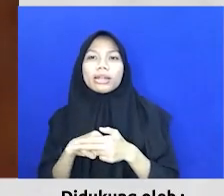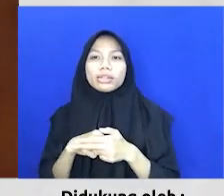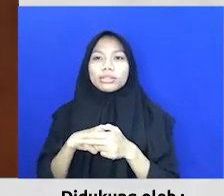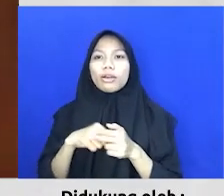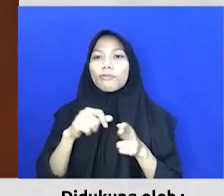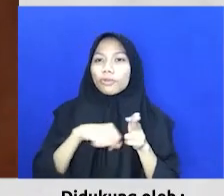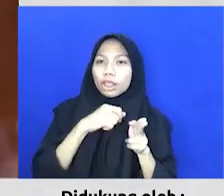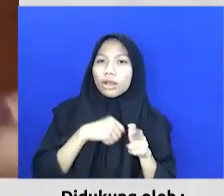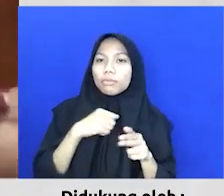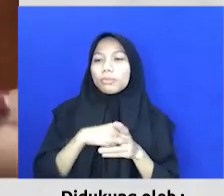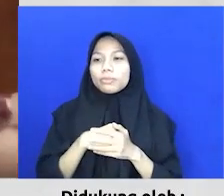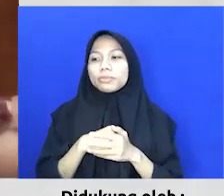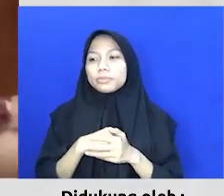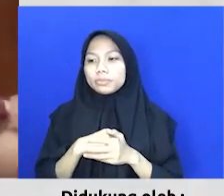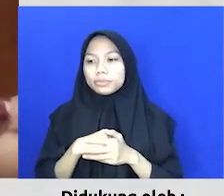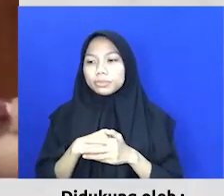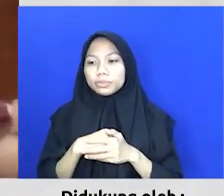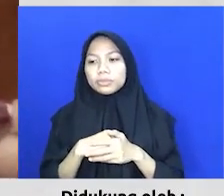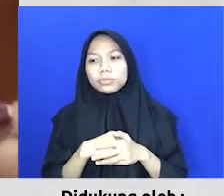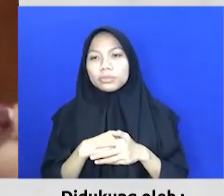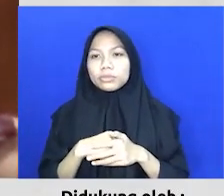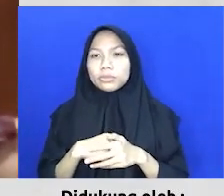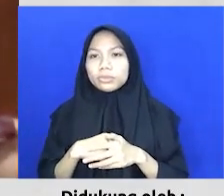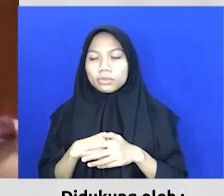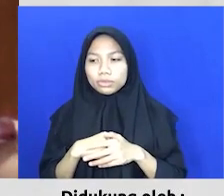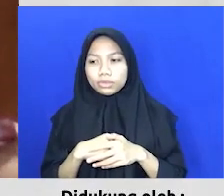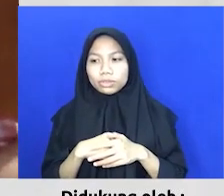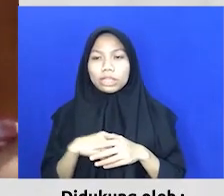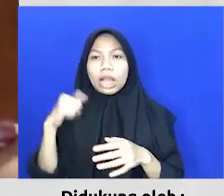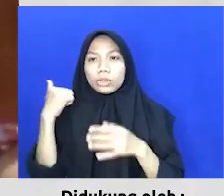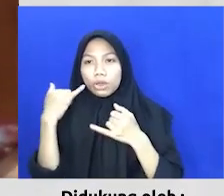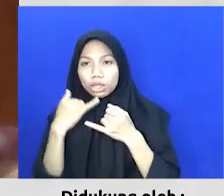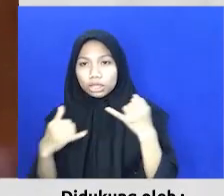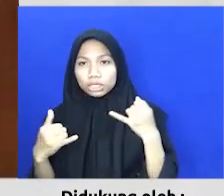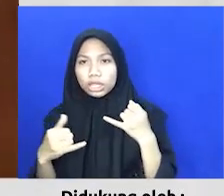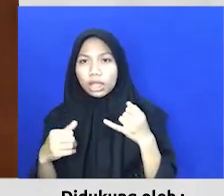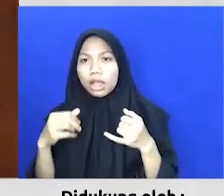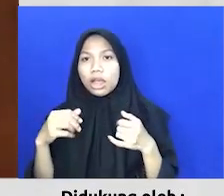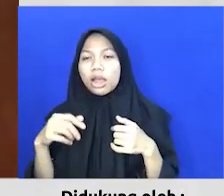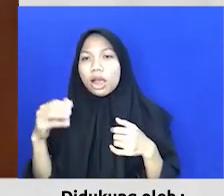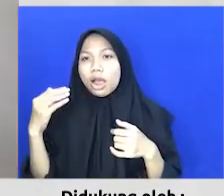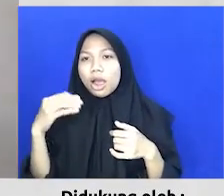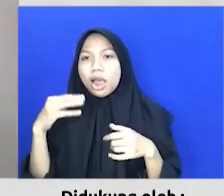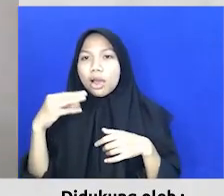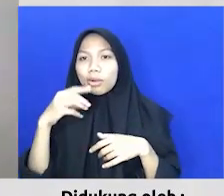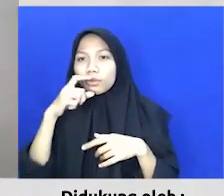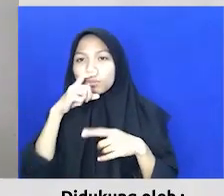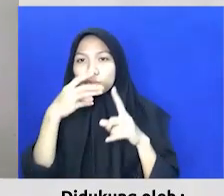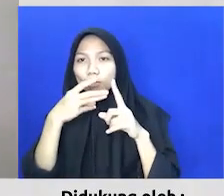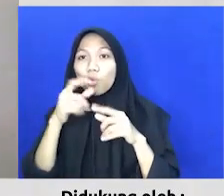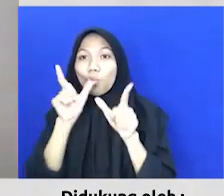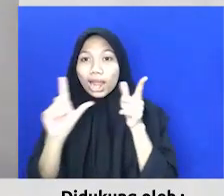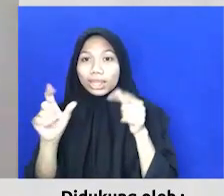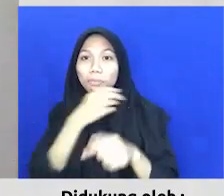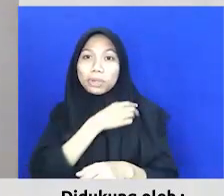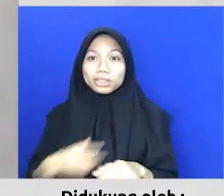menonton film di bioskop murahan kan ya. Terpaksa Bapak itu menonton di Metropol atau di Menteng kan. Nah, Bung